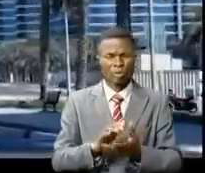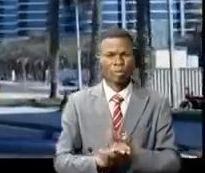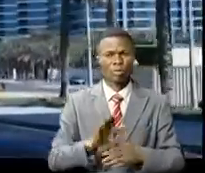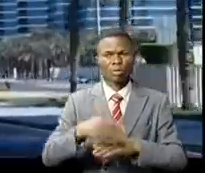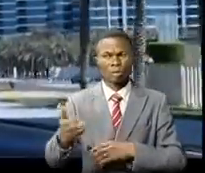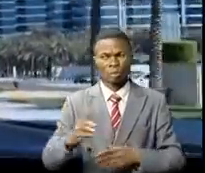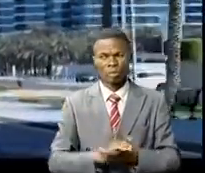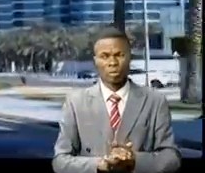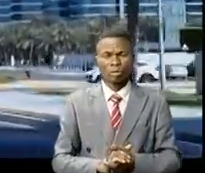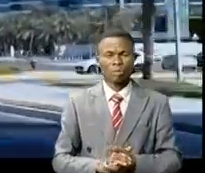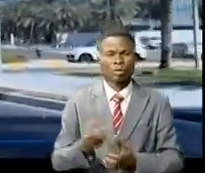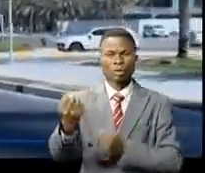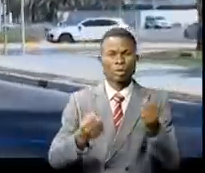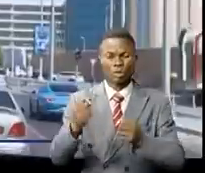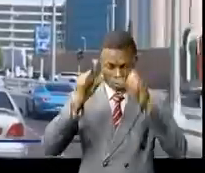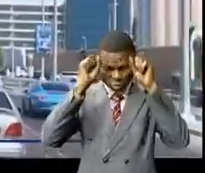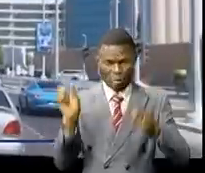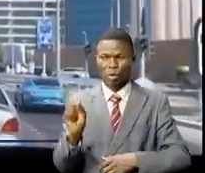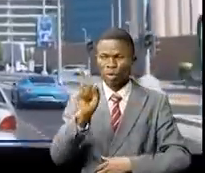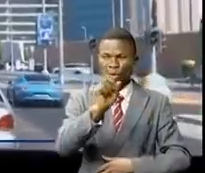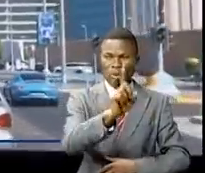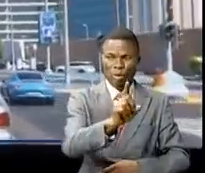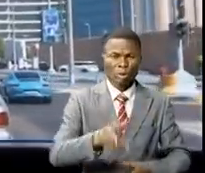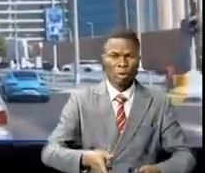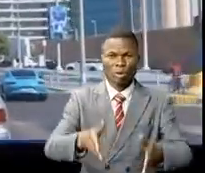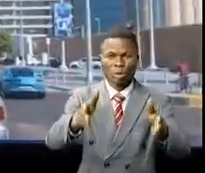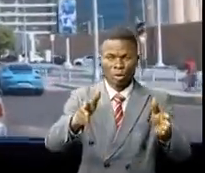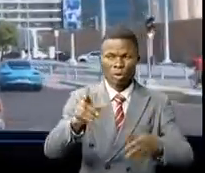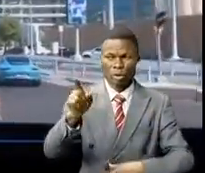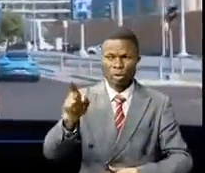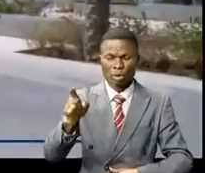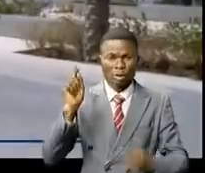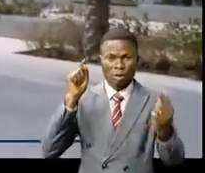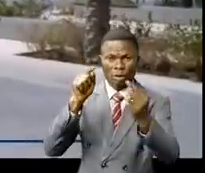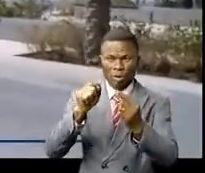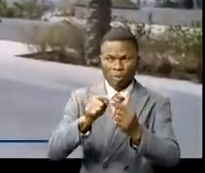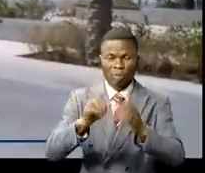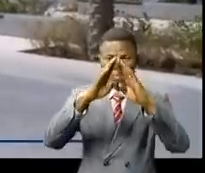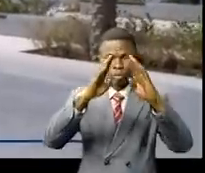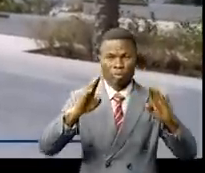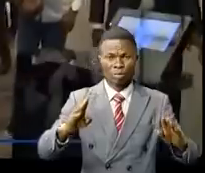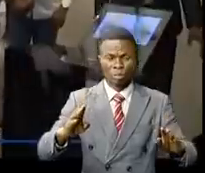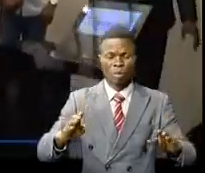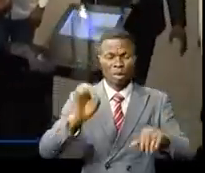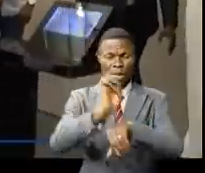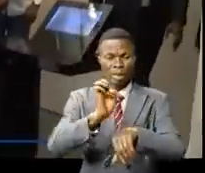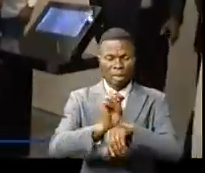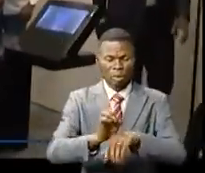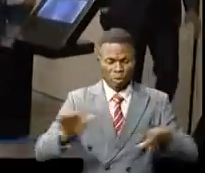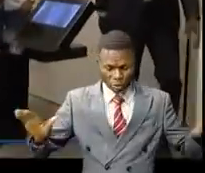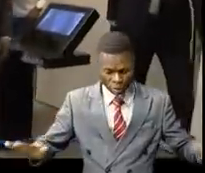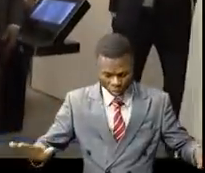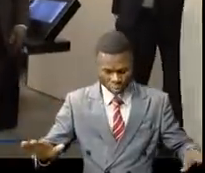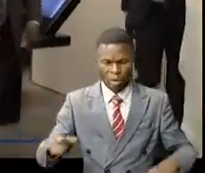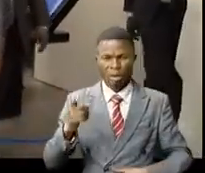le cortège présidentiel s'était brûlé sur la route de la corniche direction musée du louvre d'abu dhabi le président de